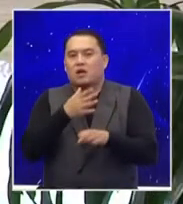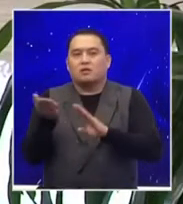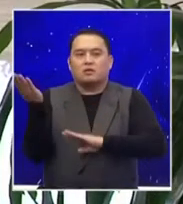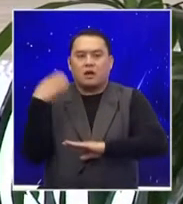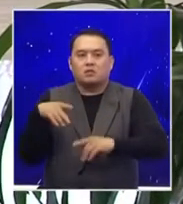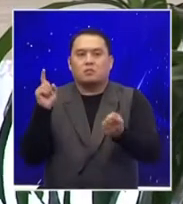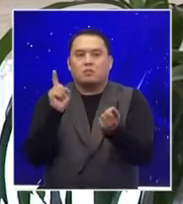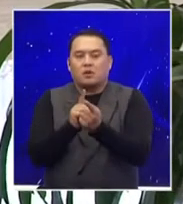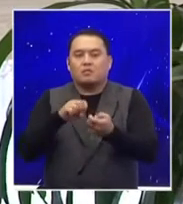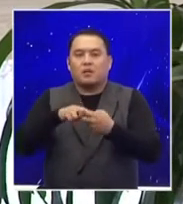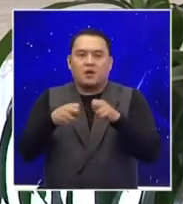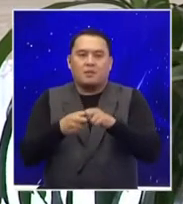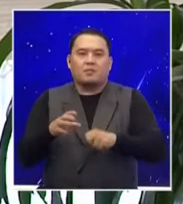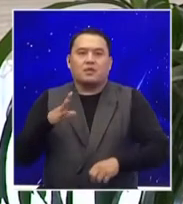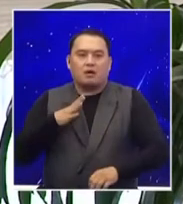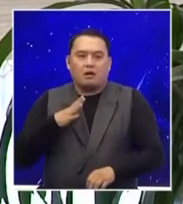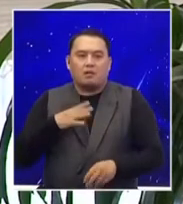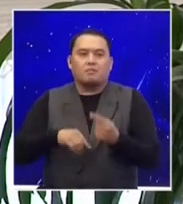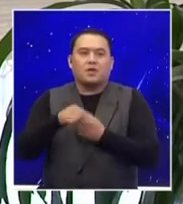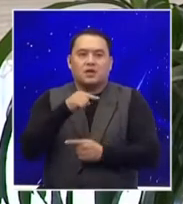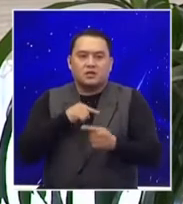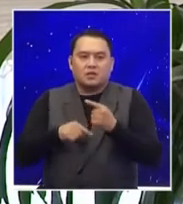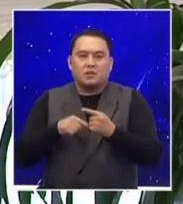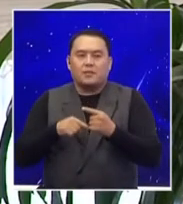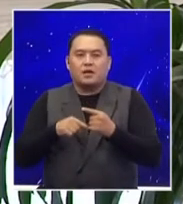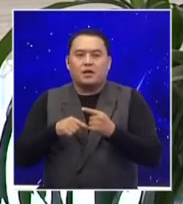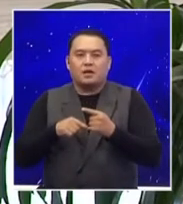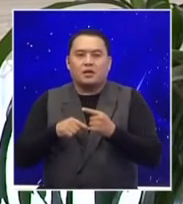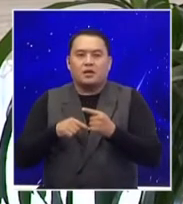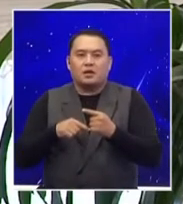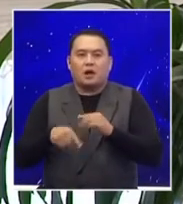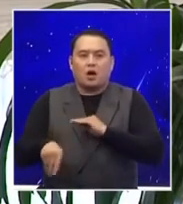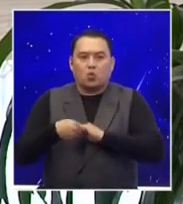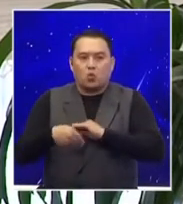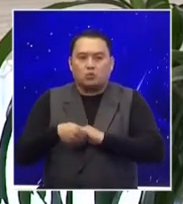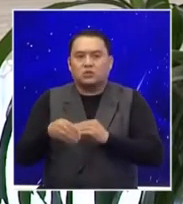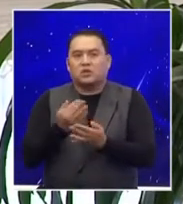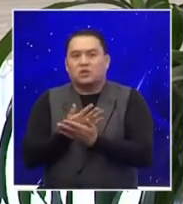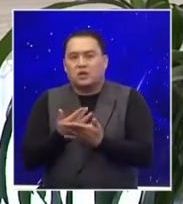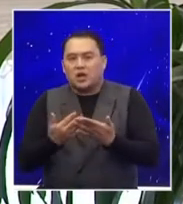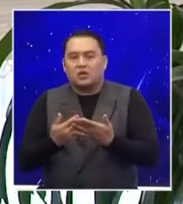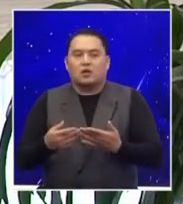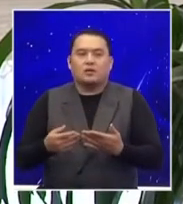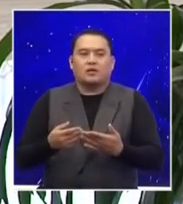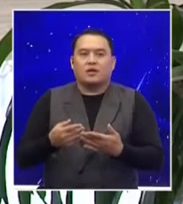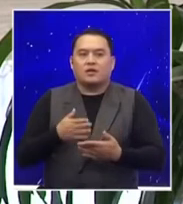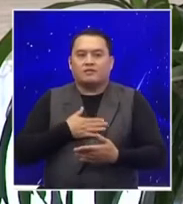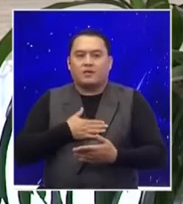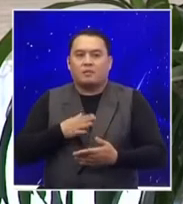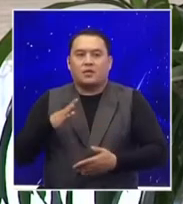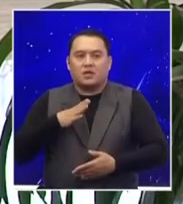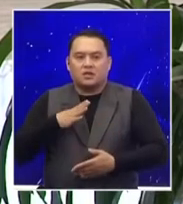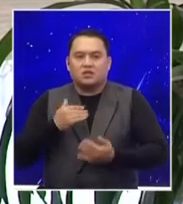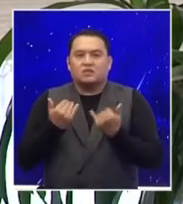мы сталкивались, когда бизнес сталкивался с проблемами коррупции, там, каких-то административных барьеров, то, естественно,